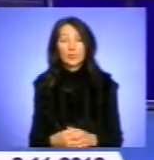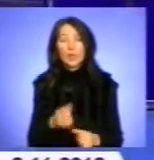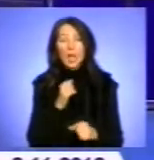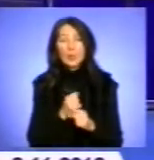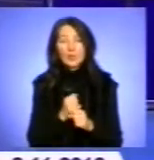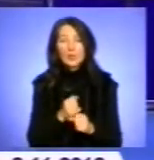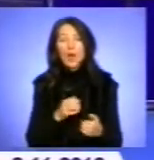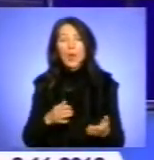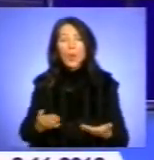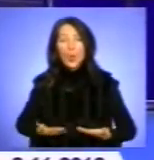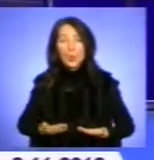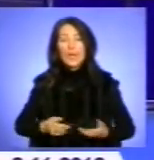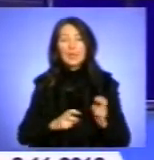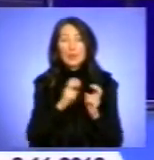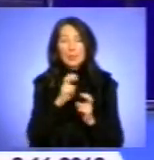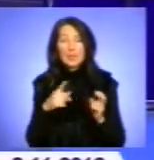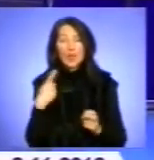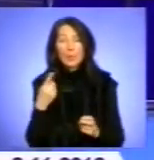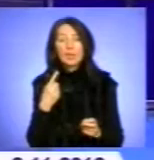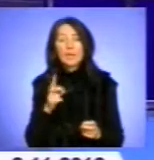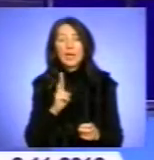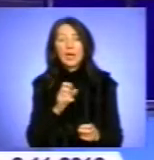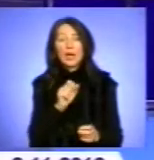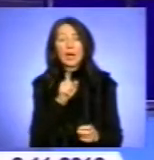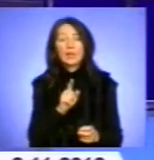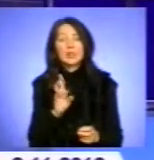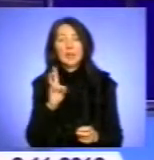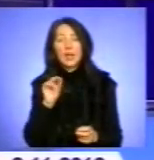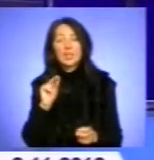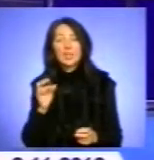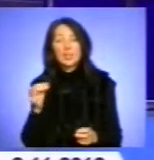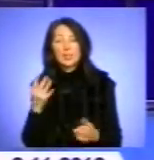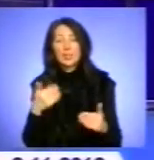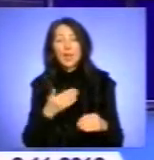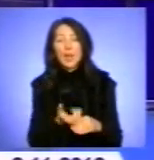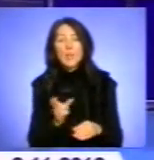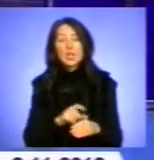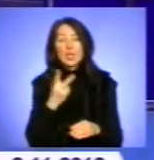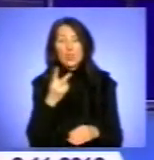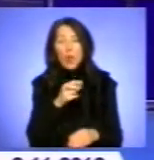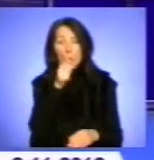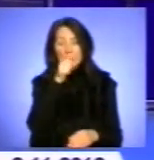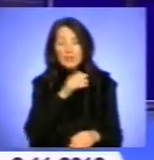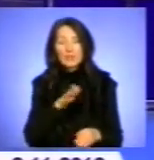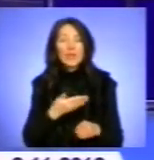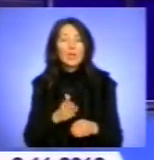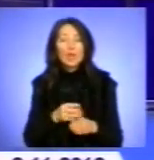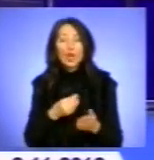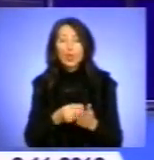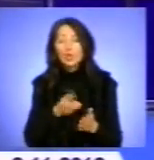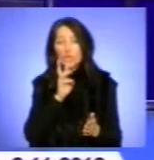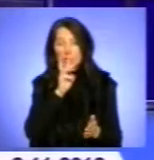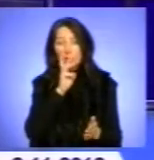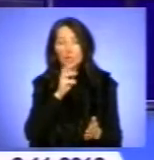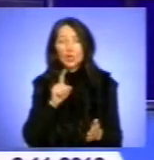Працівникам комунальних підприємств обласне казначейство уже більше 2 місяців не виділяє кошти на заробітні плати. У чому